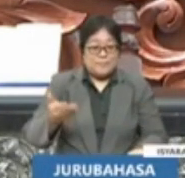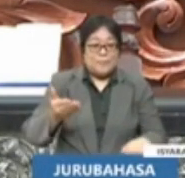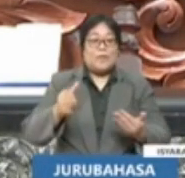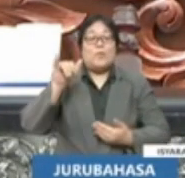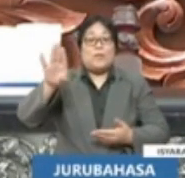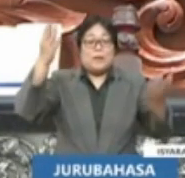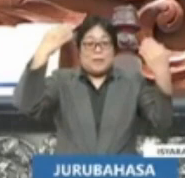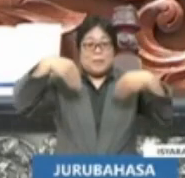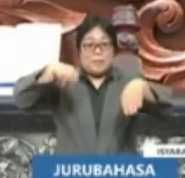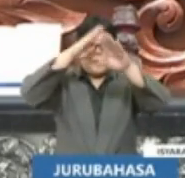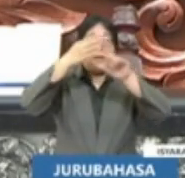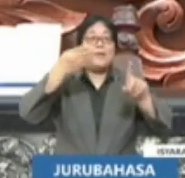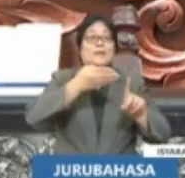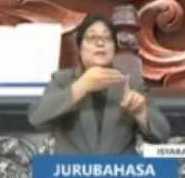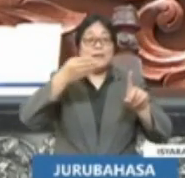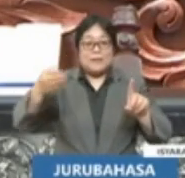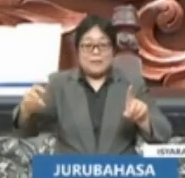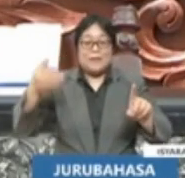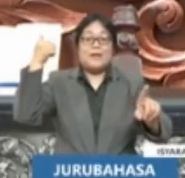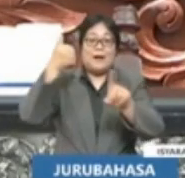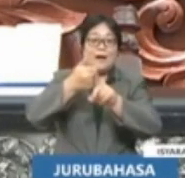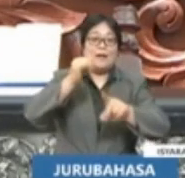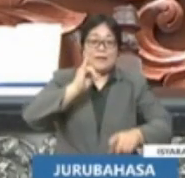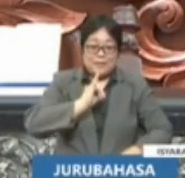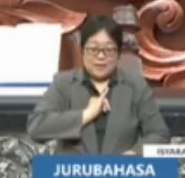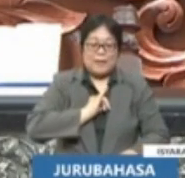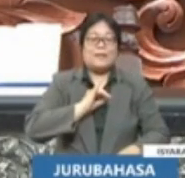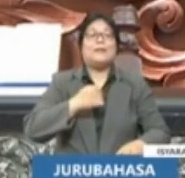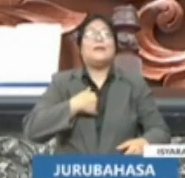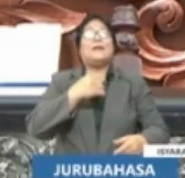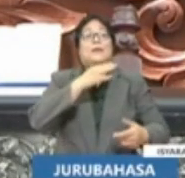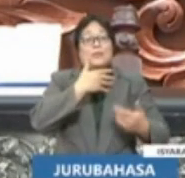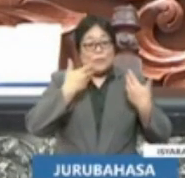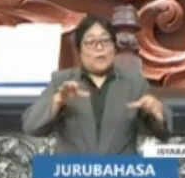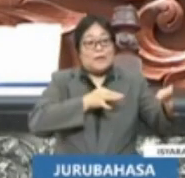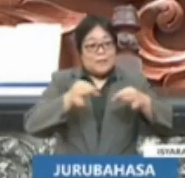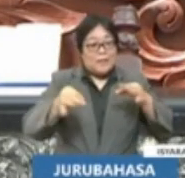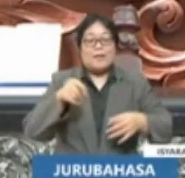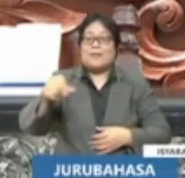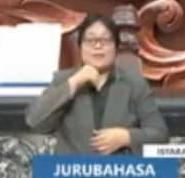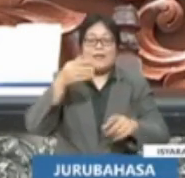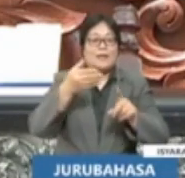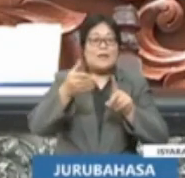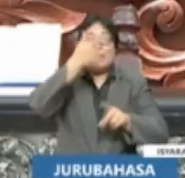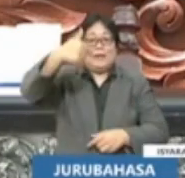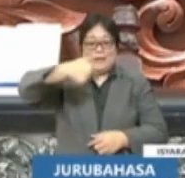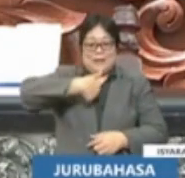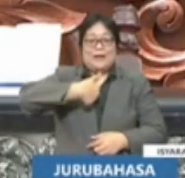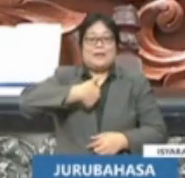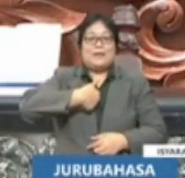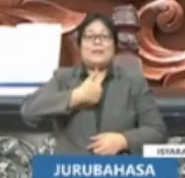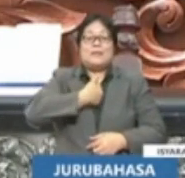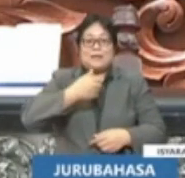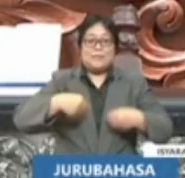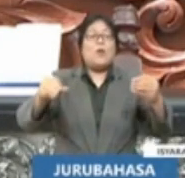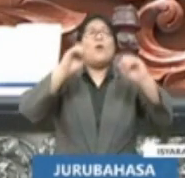Yang Berhormat Pekan telah mengingkari arahan saya. Saya telah memberi penerangan, beliau sebenarnya tidak mengingkari kerana saya lah yang